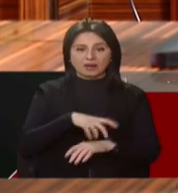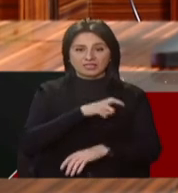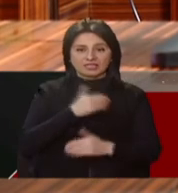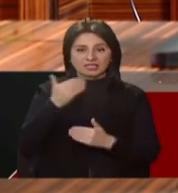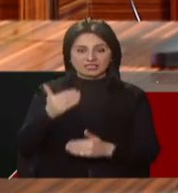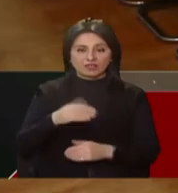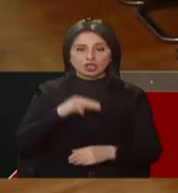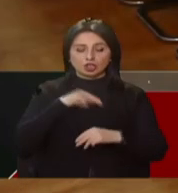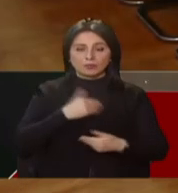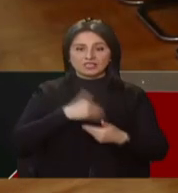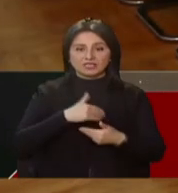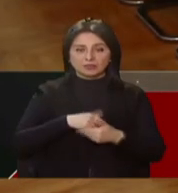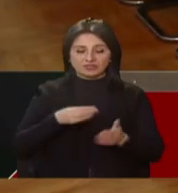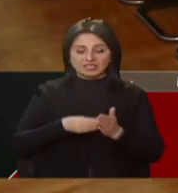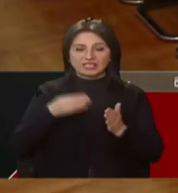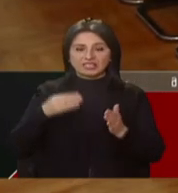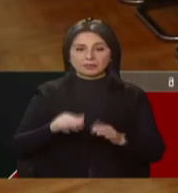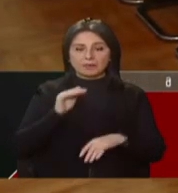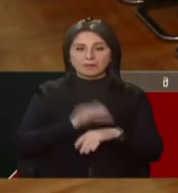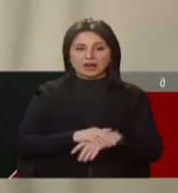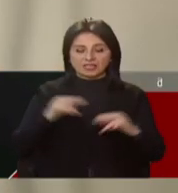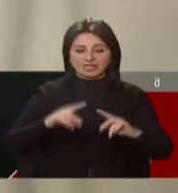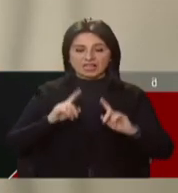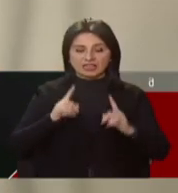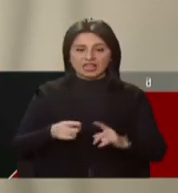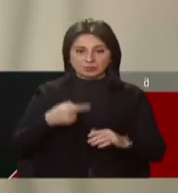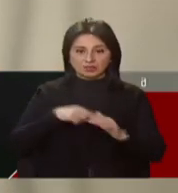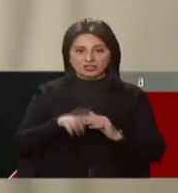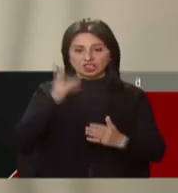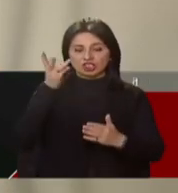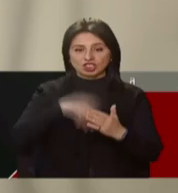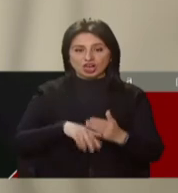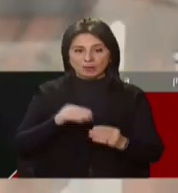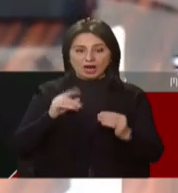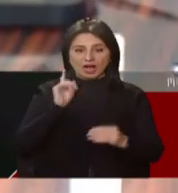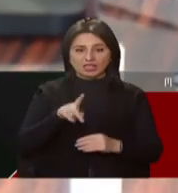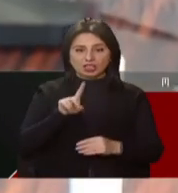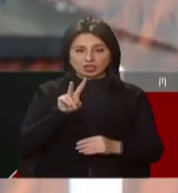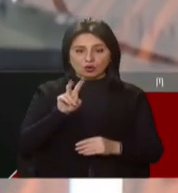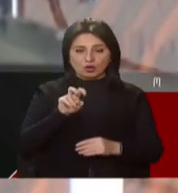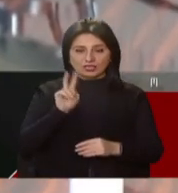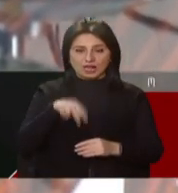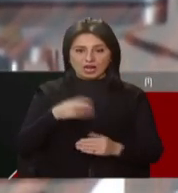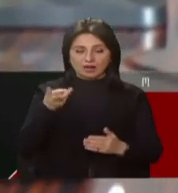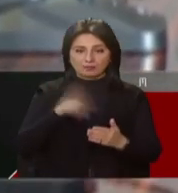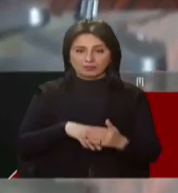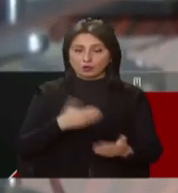წევრია. შრომის ინსპექციის მიერ დისკრიმინაციის ფაქტის დადასტურების გამო მას ჯარიმის სახით 1200 ლარის გადახდა